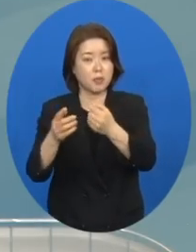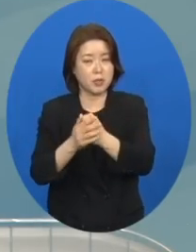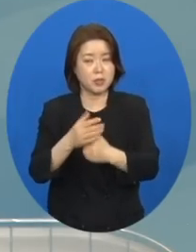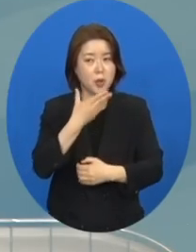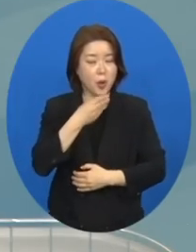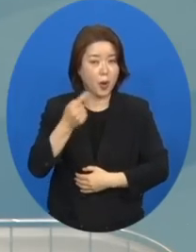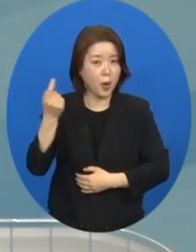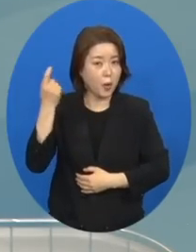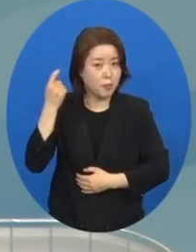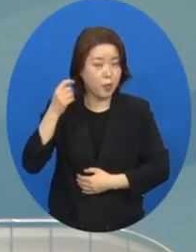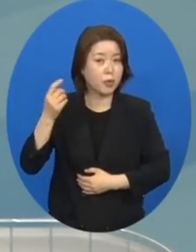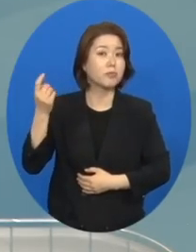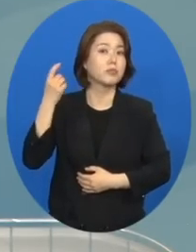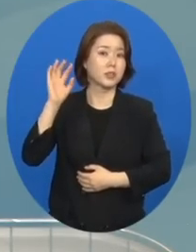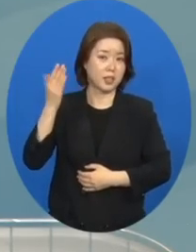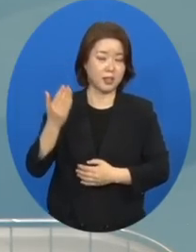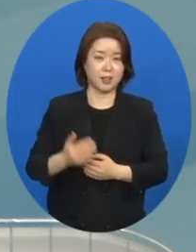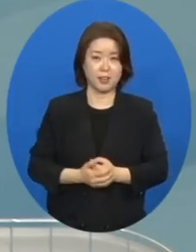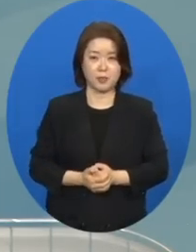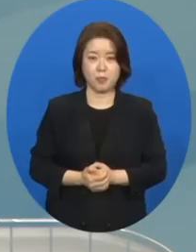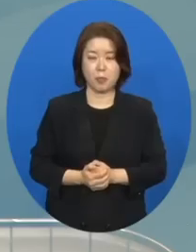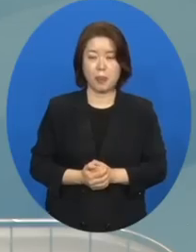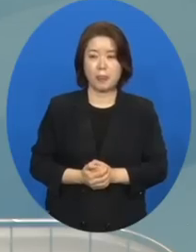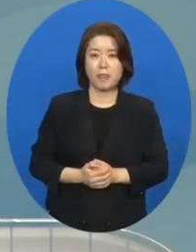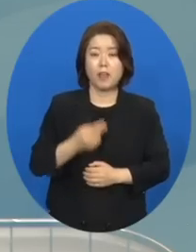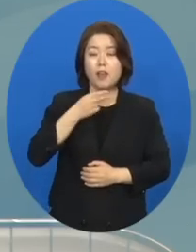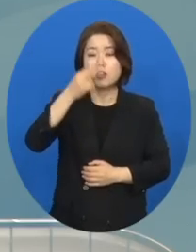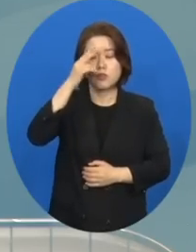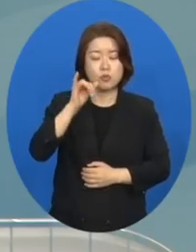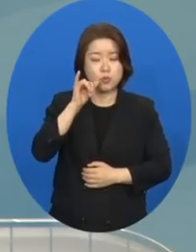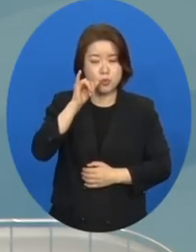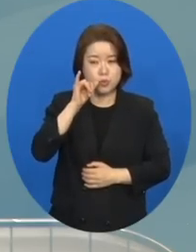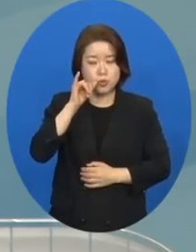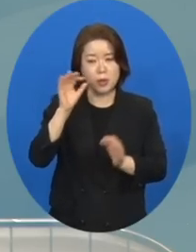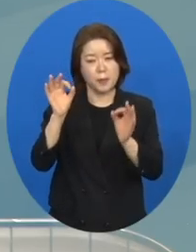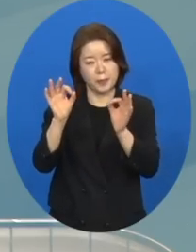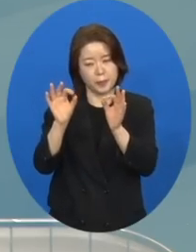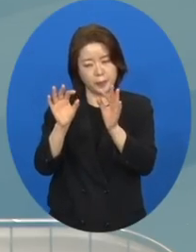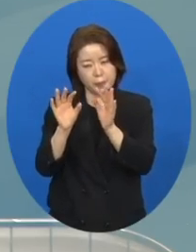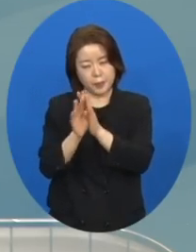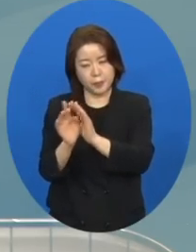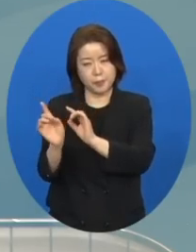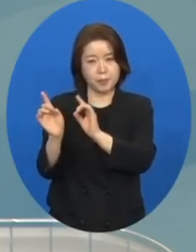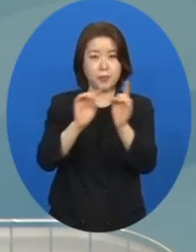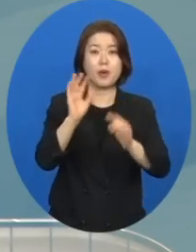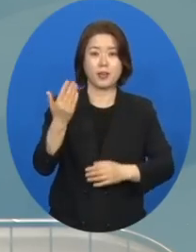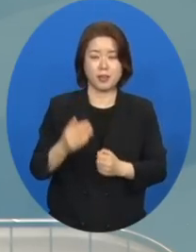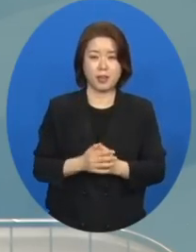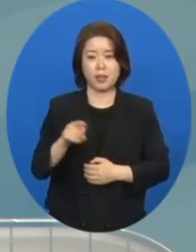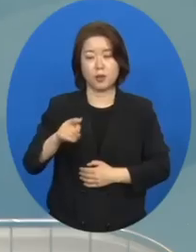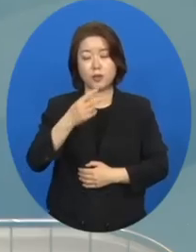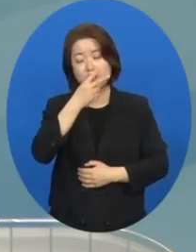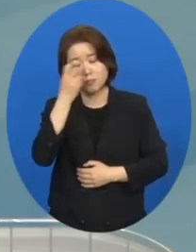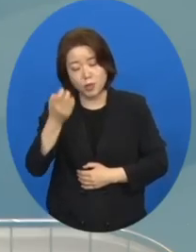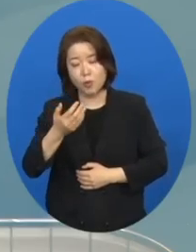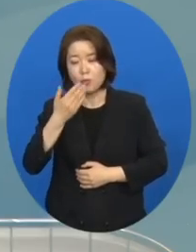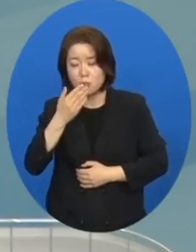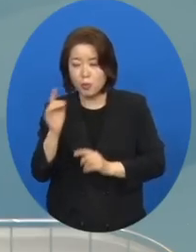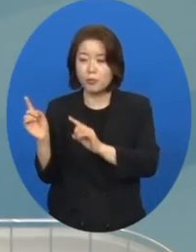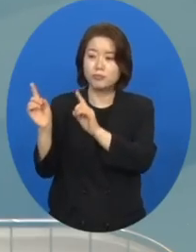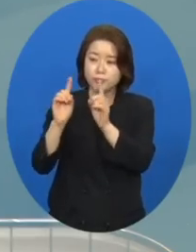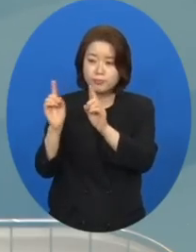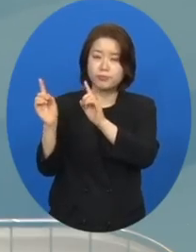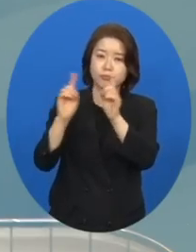중독 그 이제서 풀려나는 회복 불어가는데 돌아갑니다 그래서 거기서 사람들은 자고 먹고 회복하면서